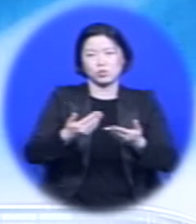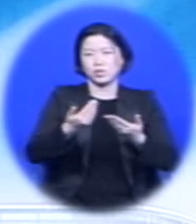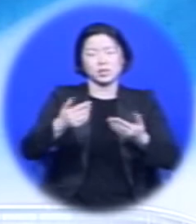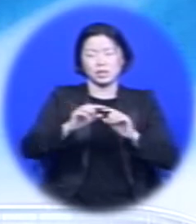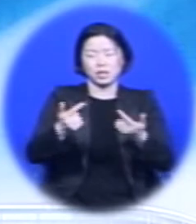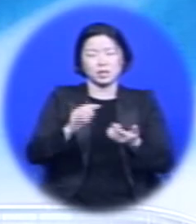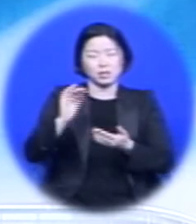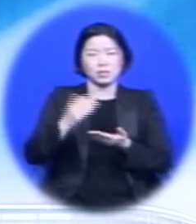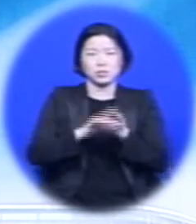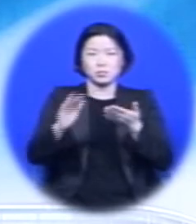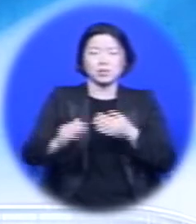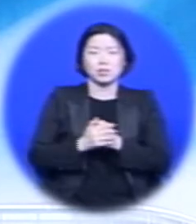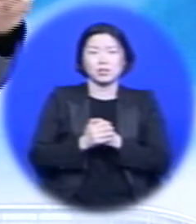않았습니다.